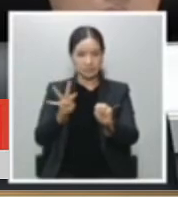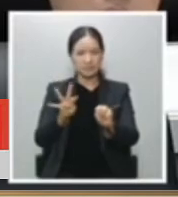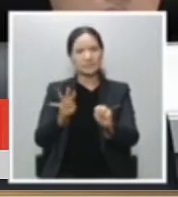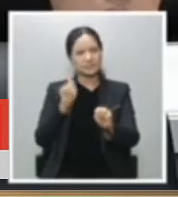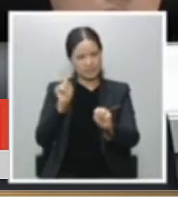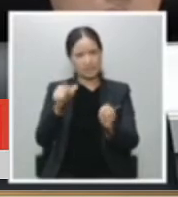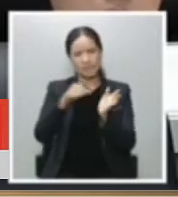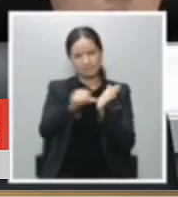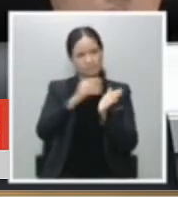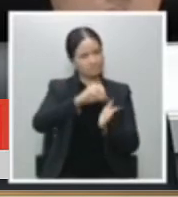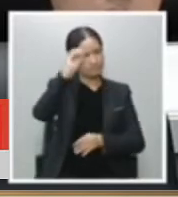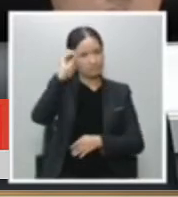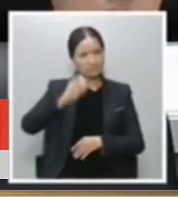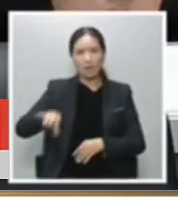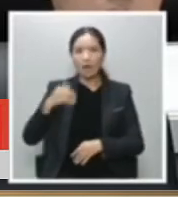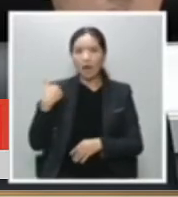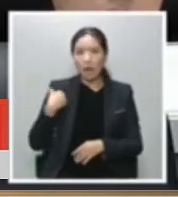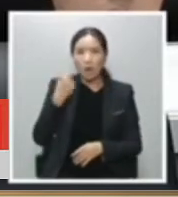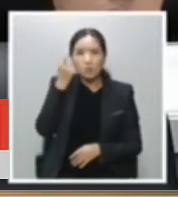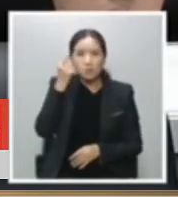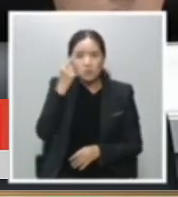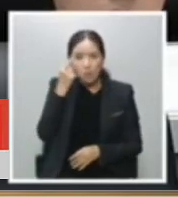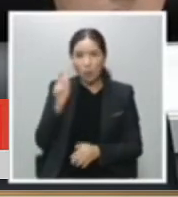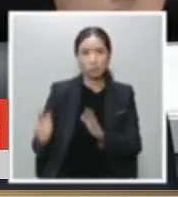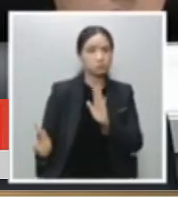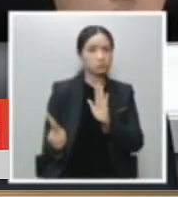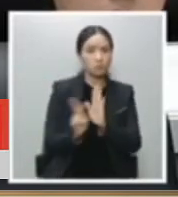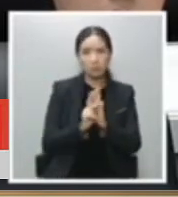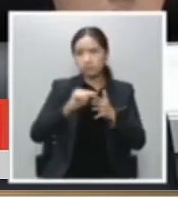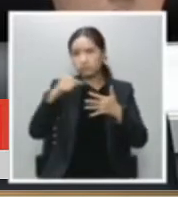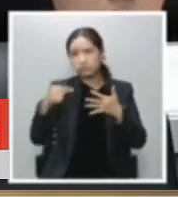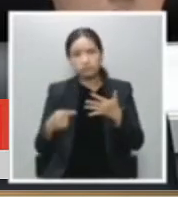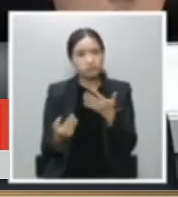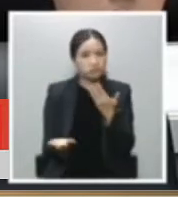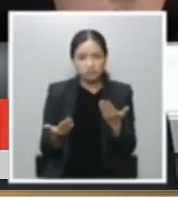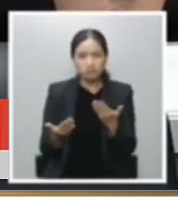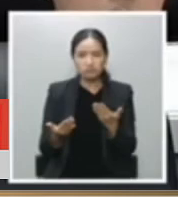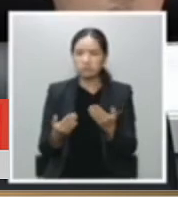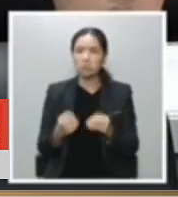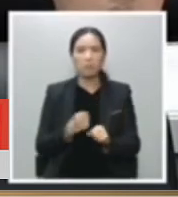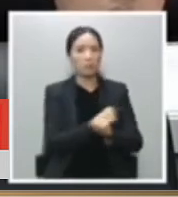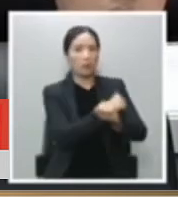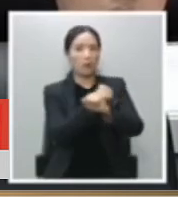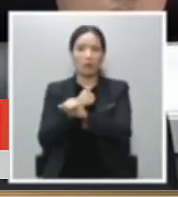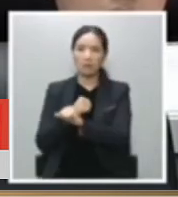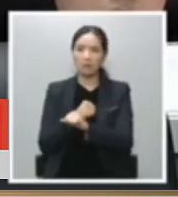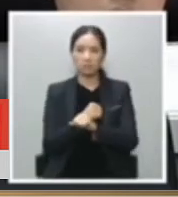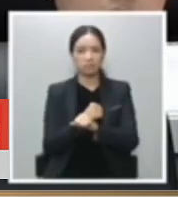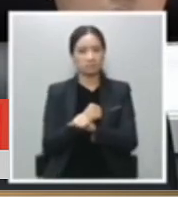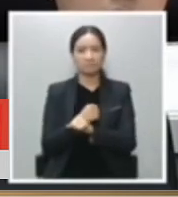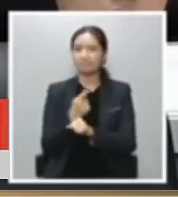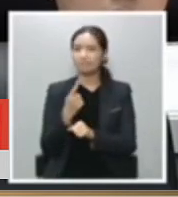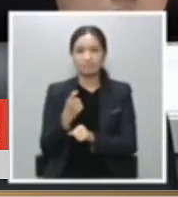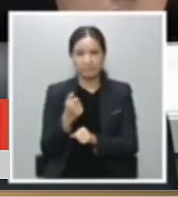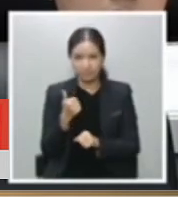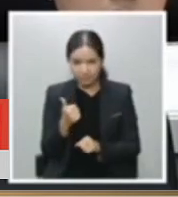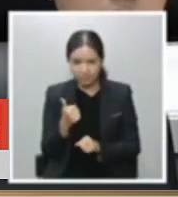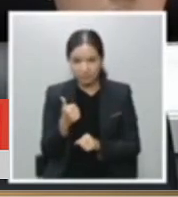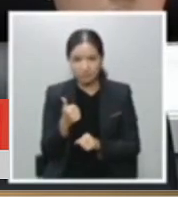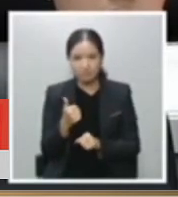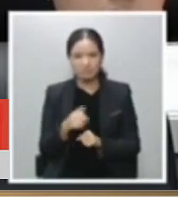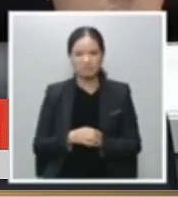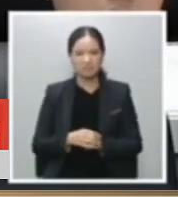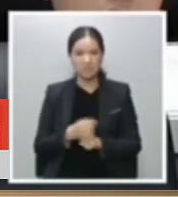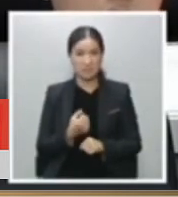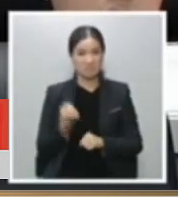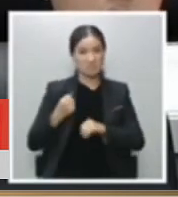ากประเทศไทยแม้จะรู้ว่าไม่มีกฎเกณฑ์ใดๆที่จะล้อมรั้วอำนาจสอนอำนาจไม่ให้เหลิงอ